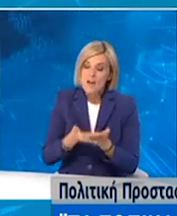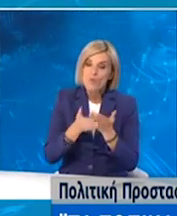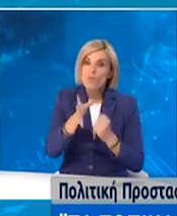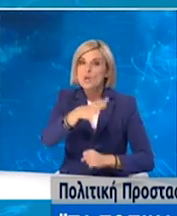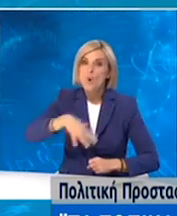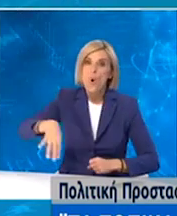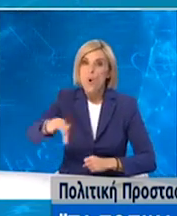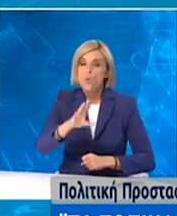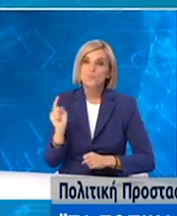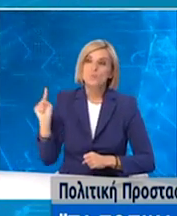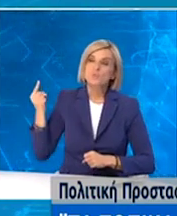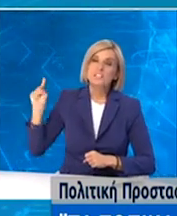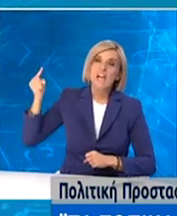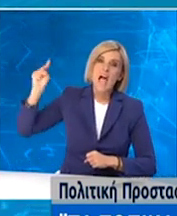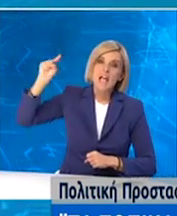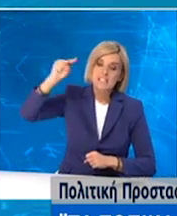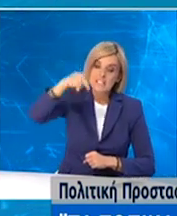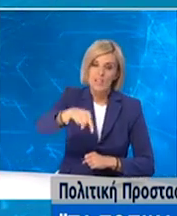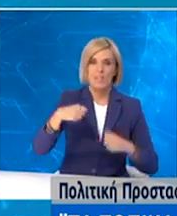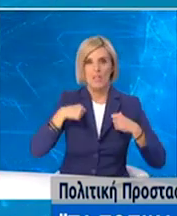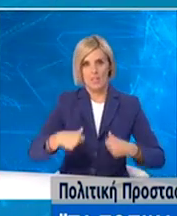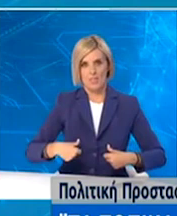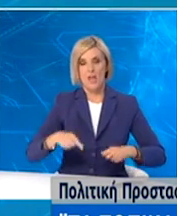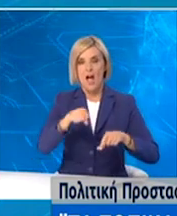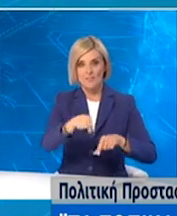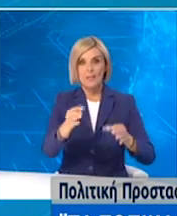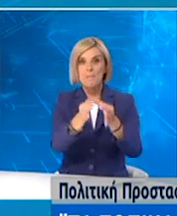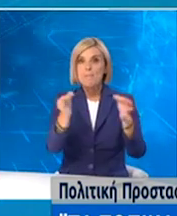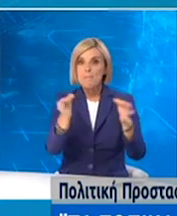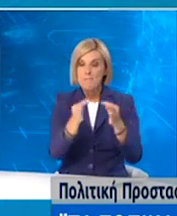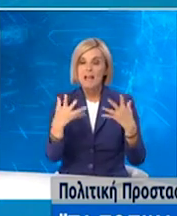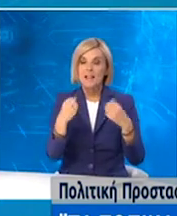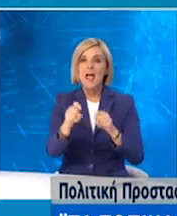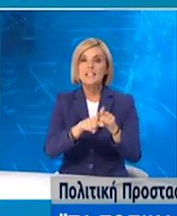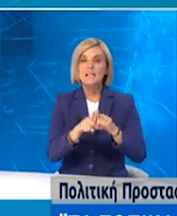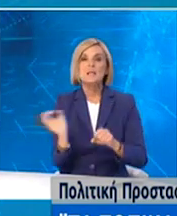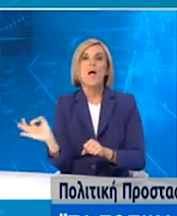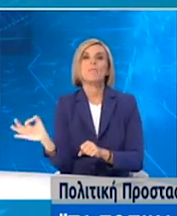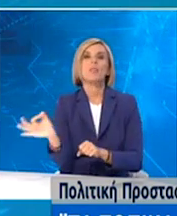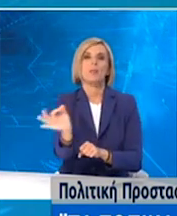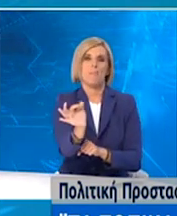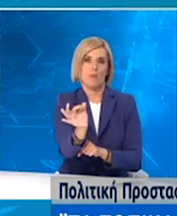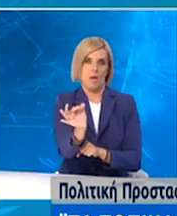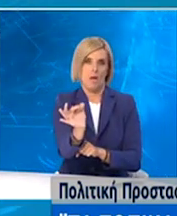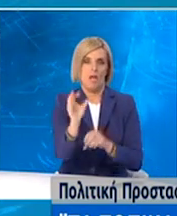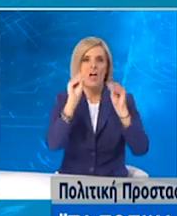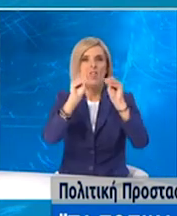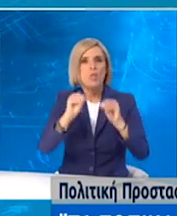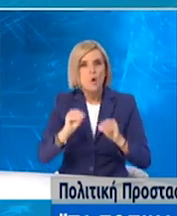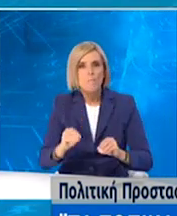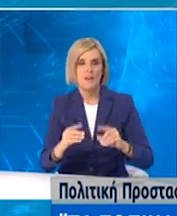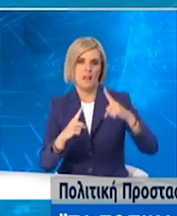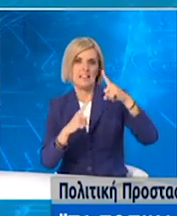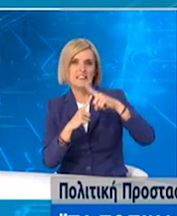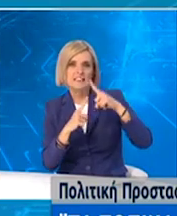μέτρο πάρουμε θα είναι βασισμένο σε καθαρά επιδημιολογικά κριτήρια και με βάση τη στατιστική και τα δεδομένα που έχουμε από τις δειγματοληψίες που